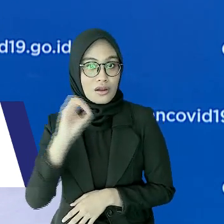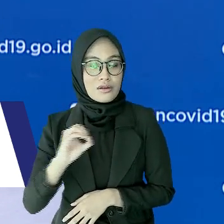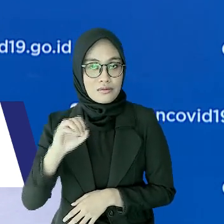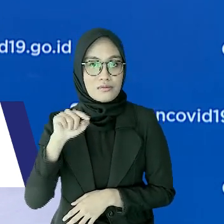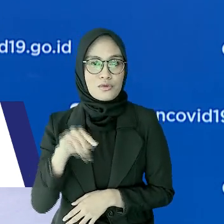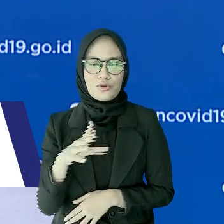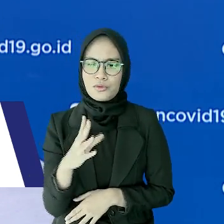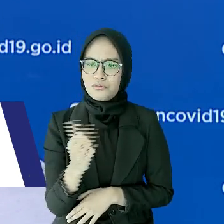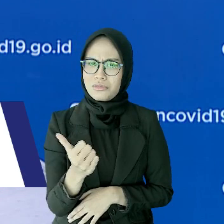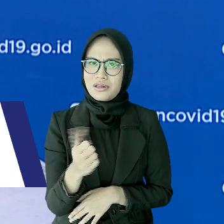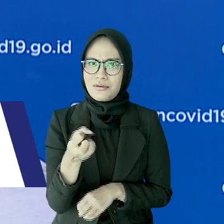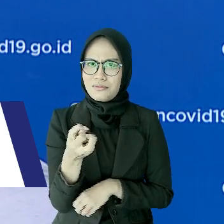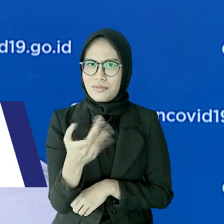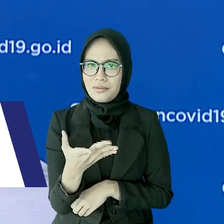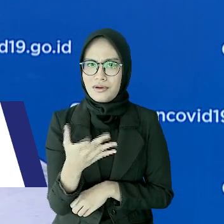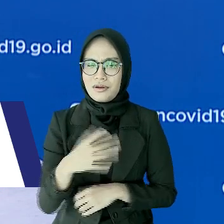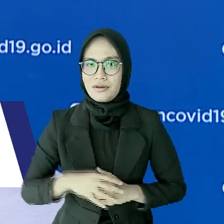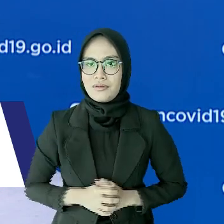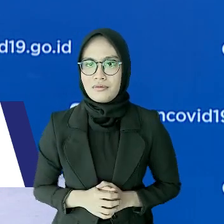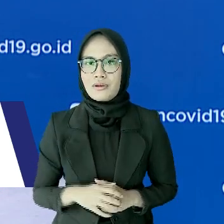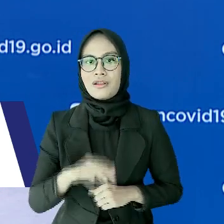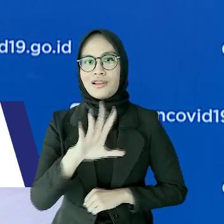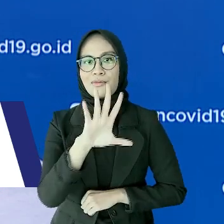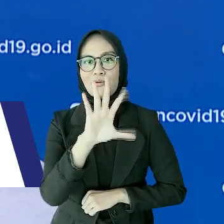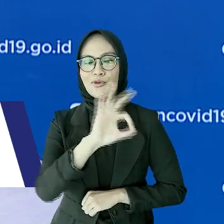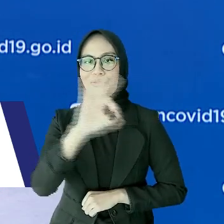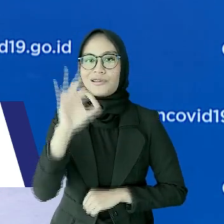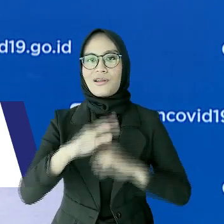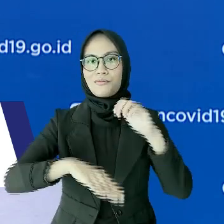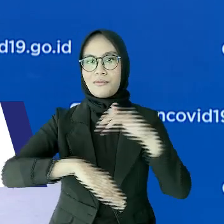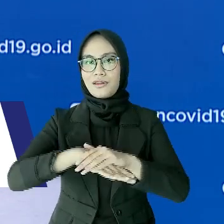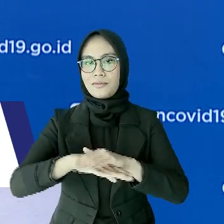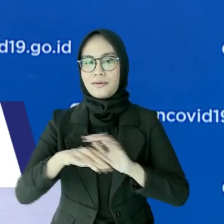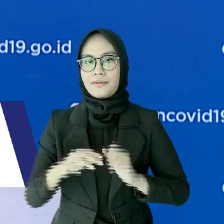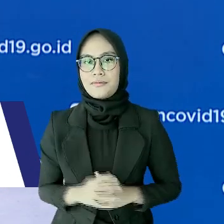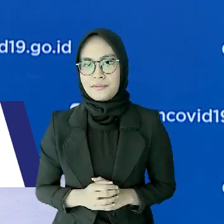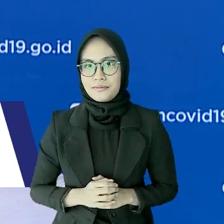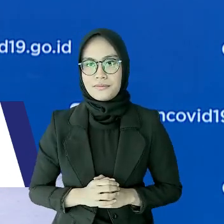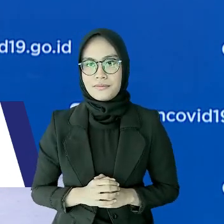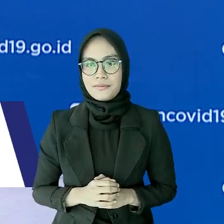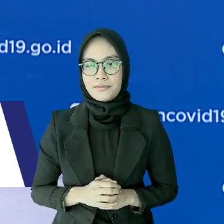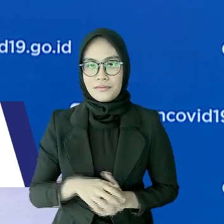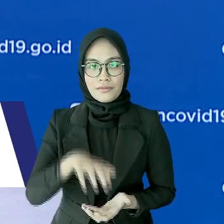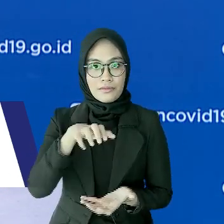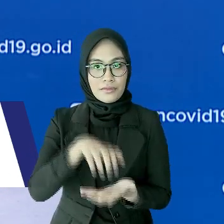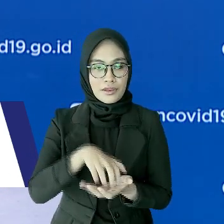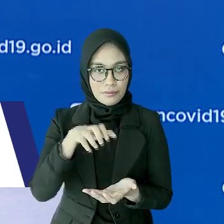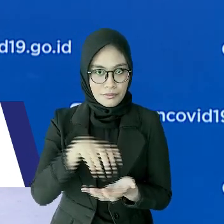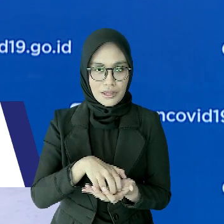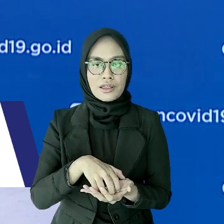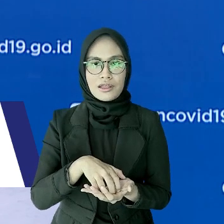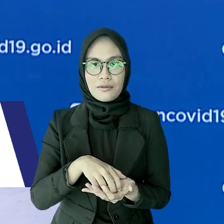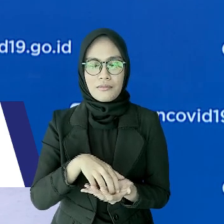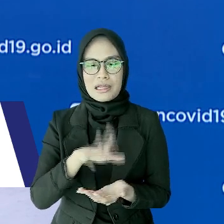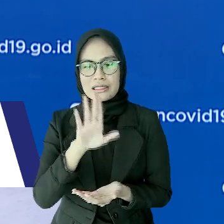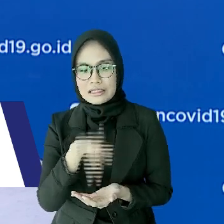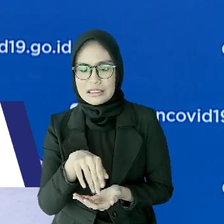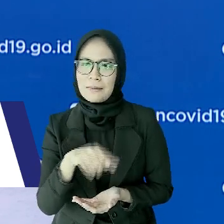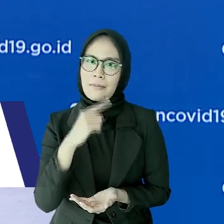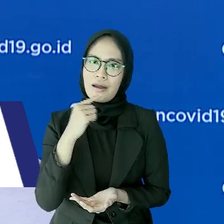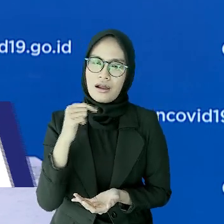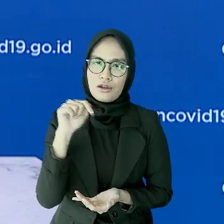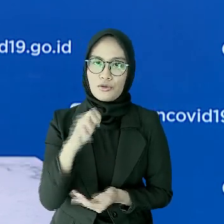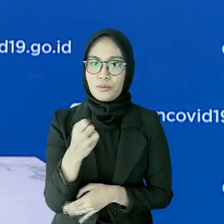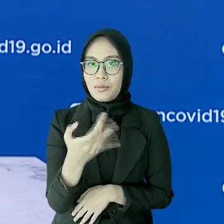dengan kapasitas maksimal 50% dan tempat ibadah yang berlokasi di zona merah